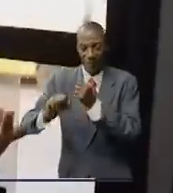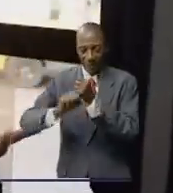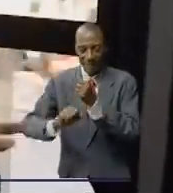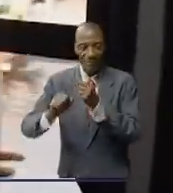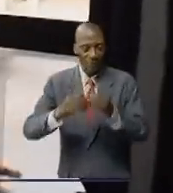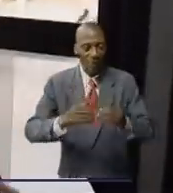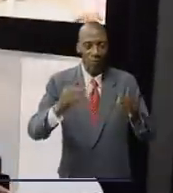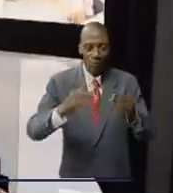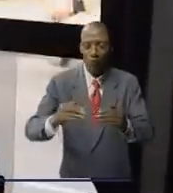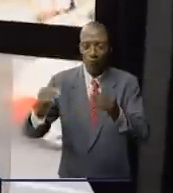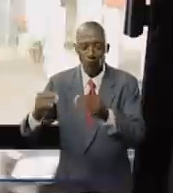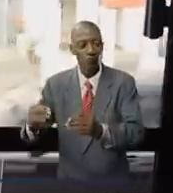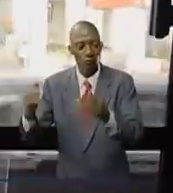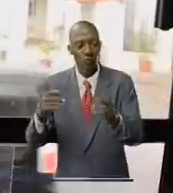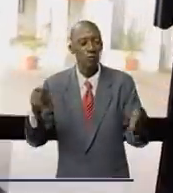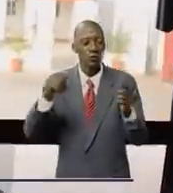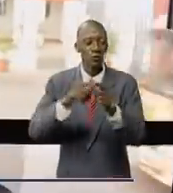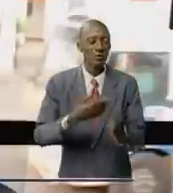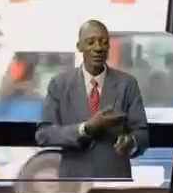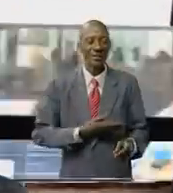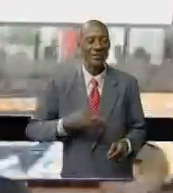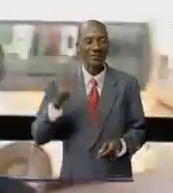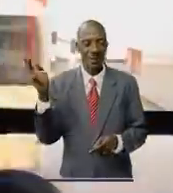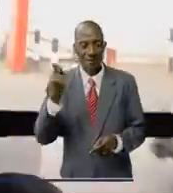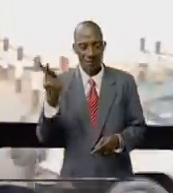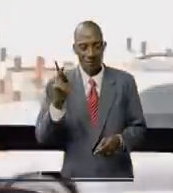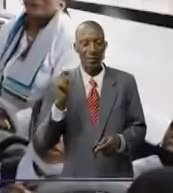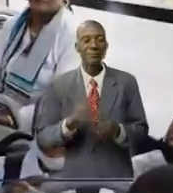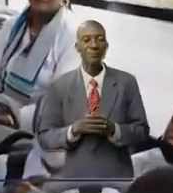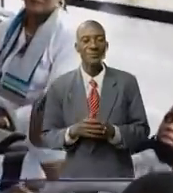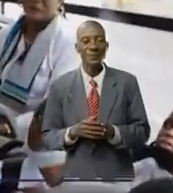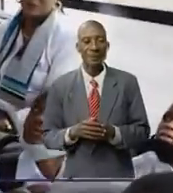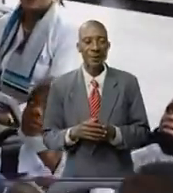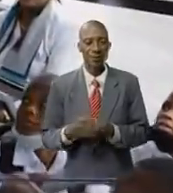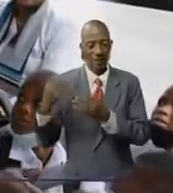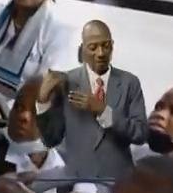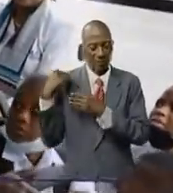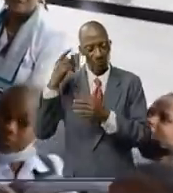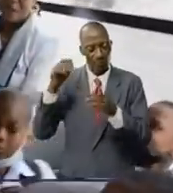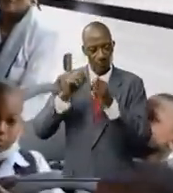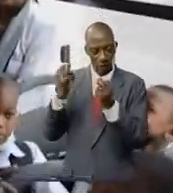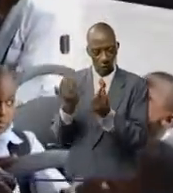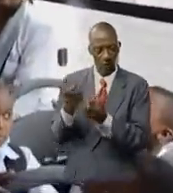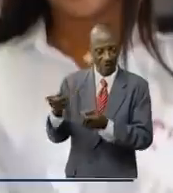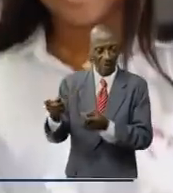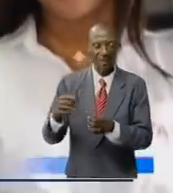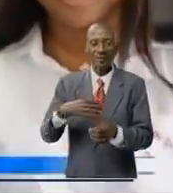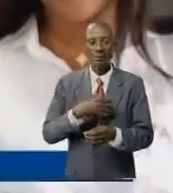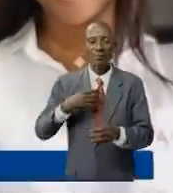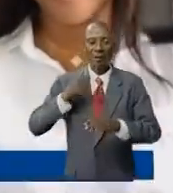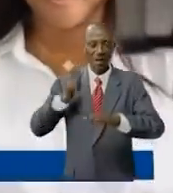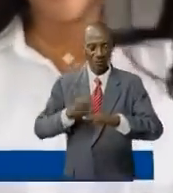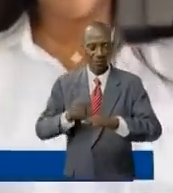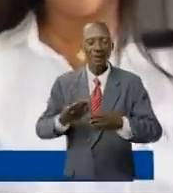grande satisfaction des élèves en présence du directeur de la société Transco et des femmes avocates de l'AIFA. Par le moyen